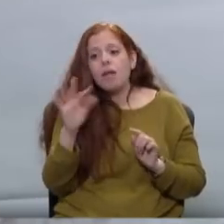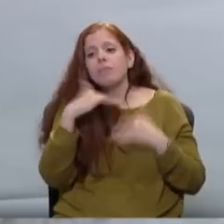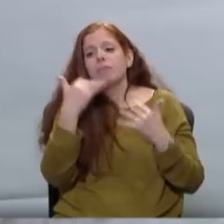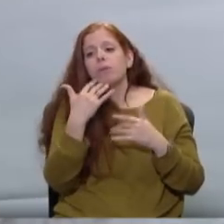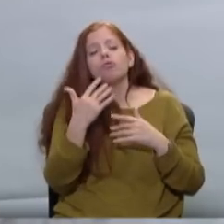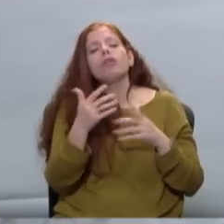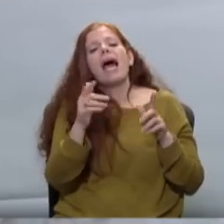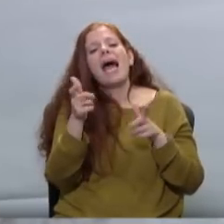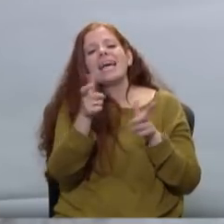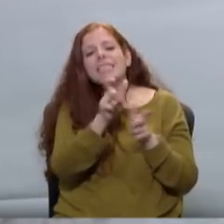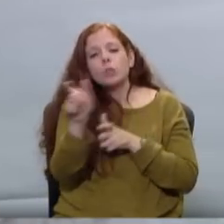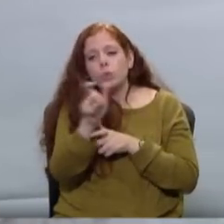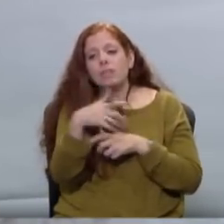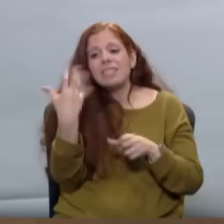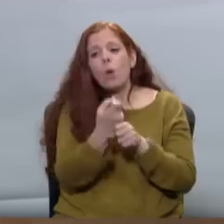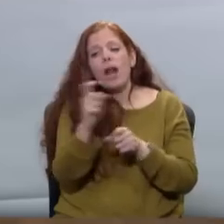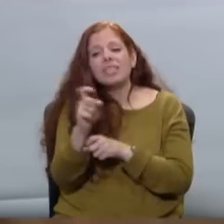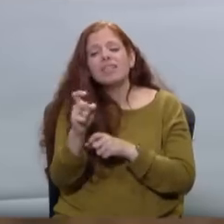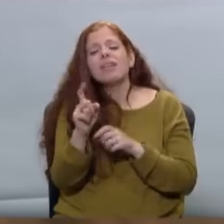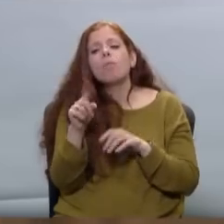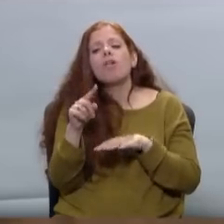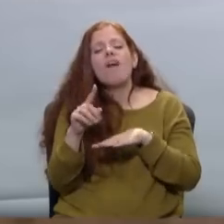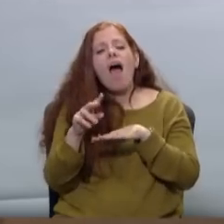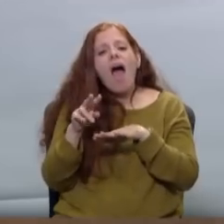הצליחו לרסס את מאות אלפי החגבים